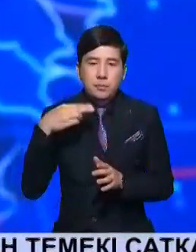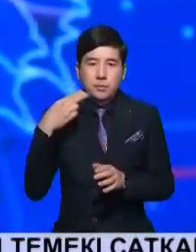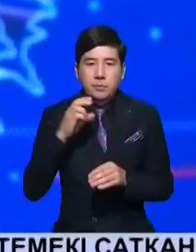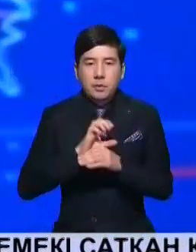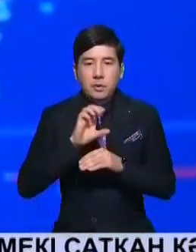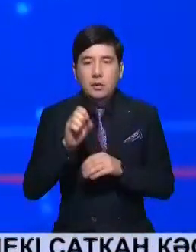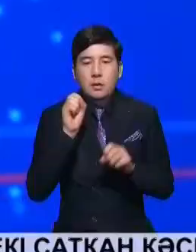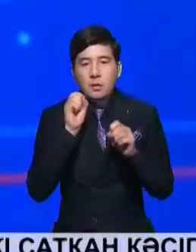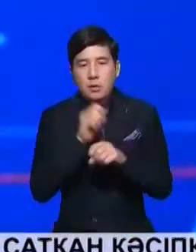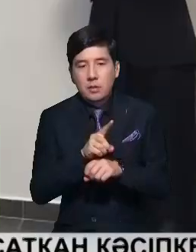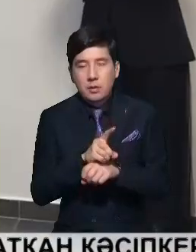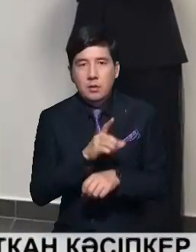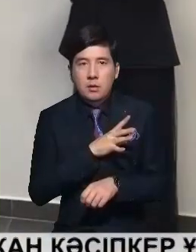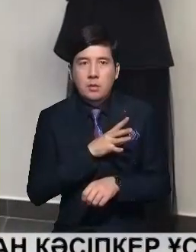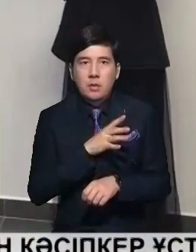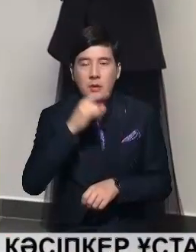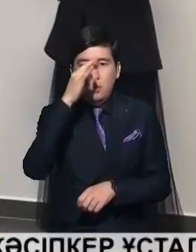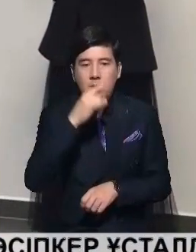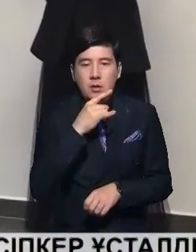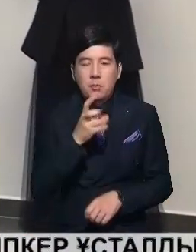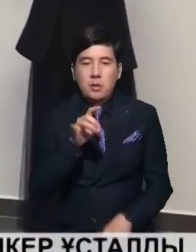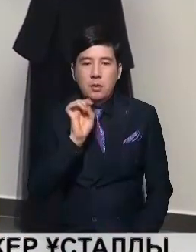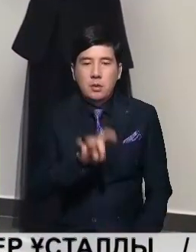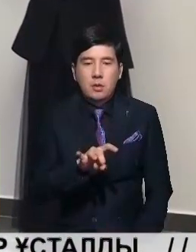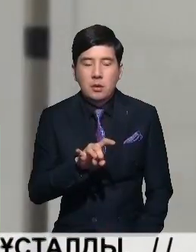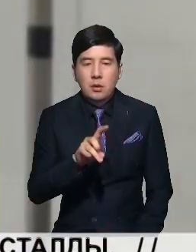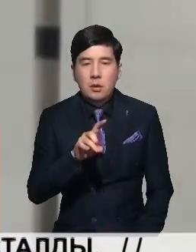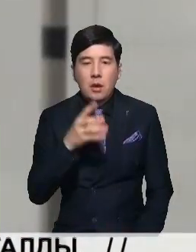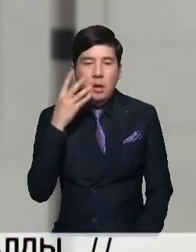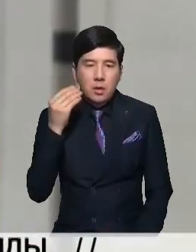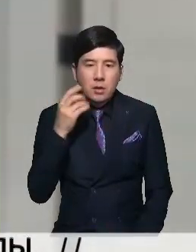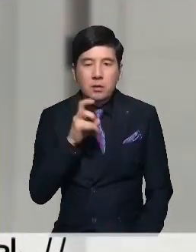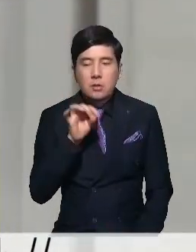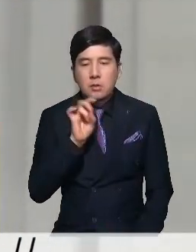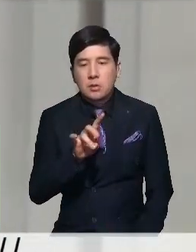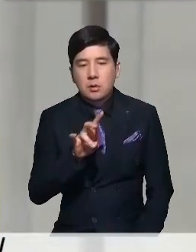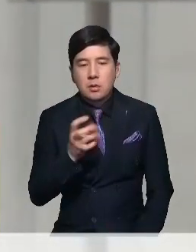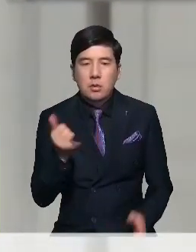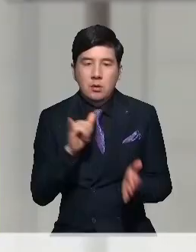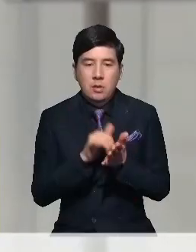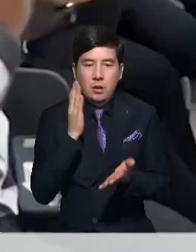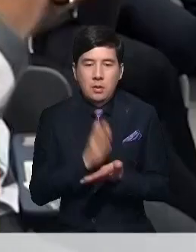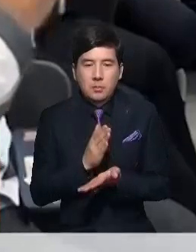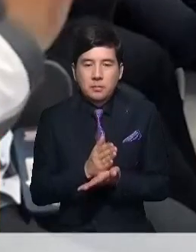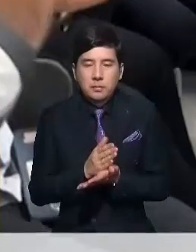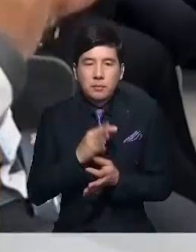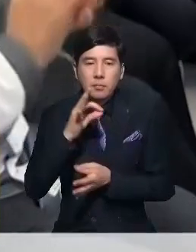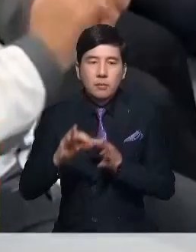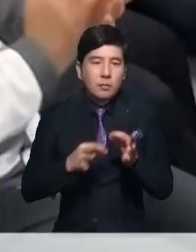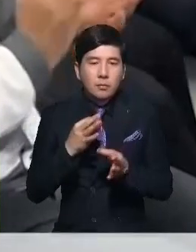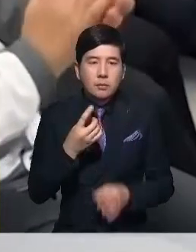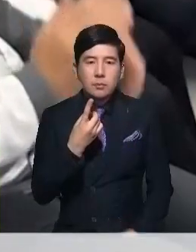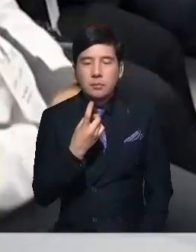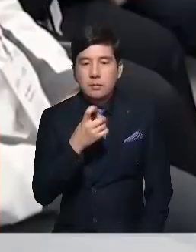айтып тапсырма берген болатын. Қазақстан Мобилити Инжиниринг Алматының индустриалды аймағында орналасқан. Кәсіпорын 100 000 шаршы метр